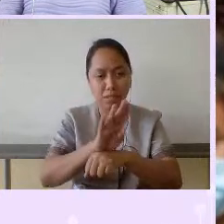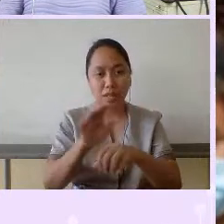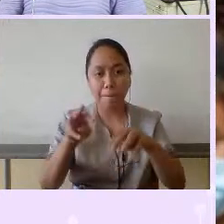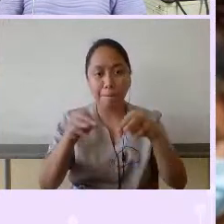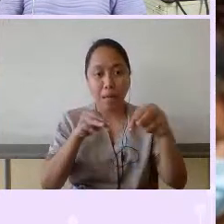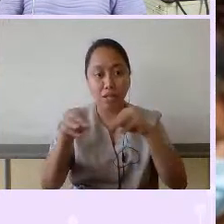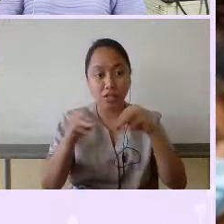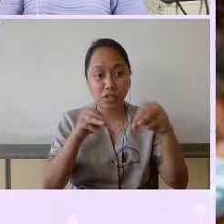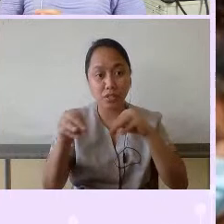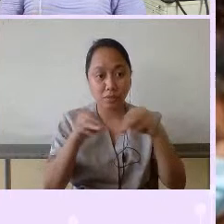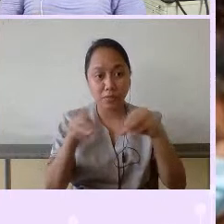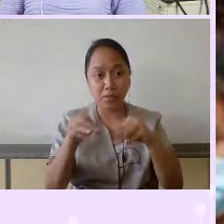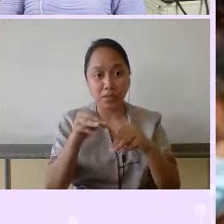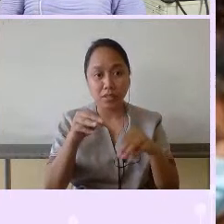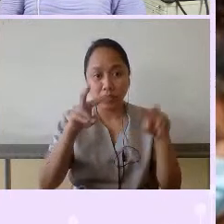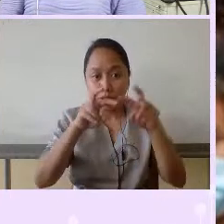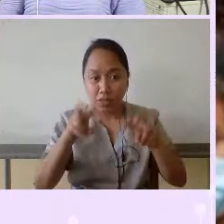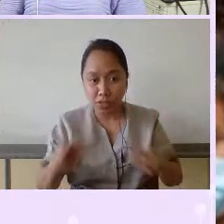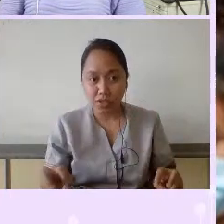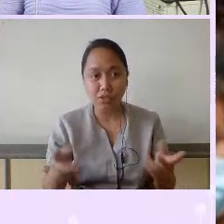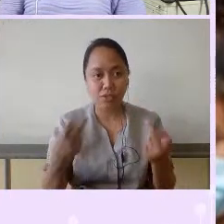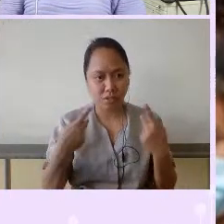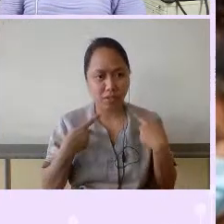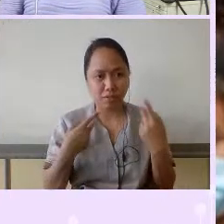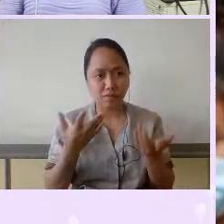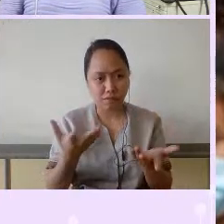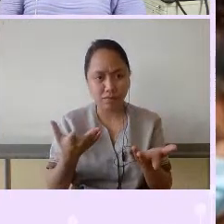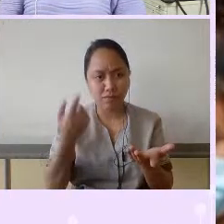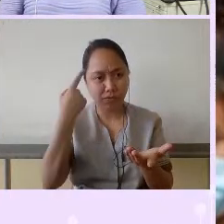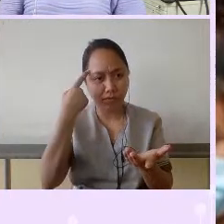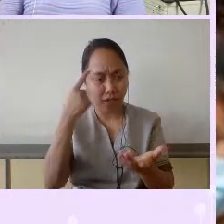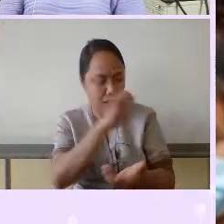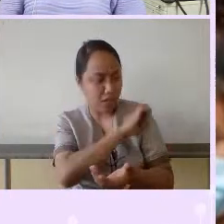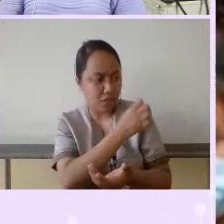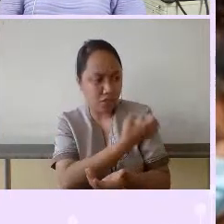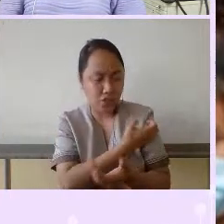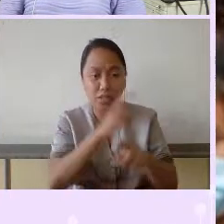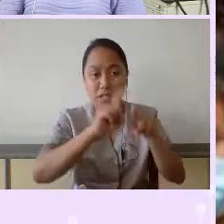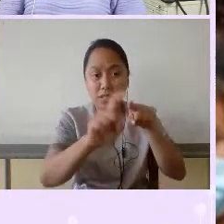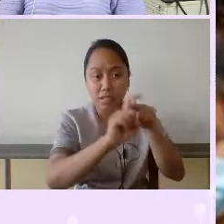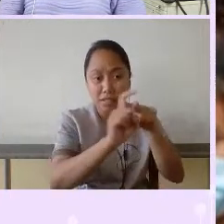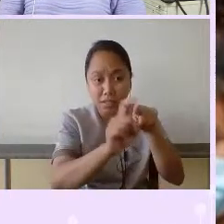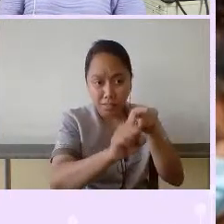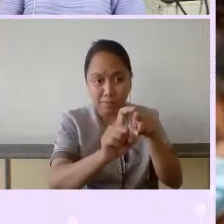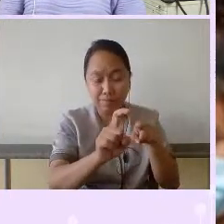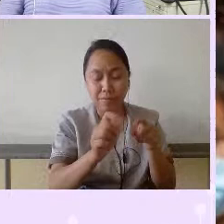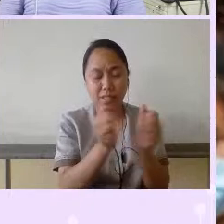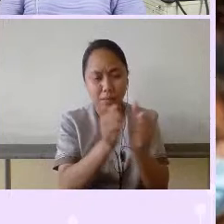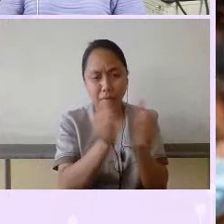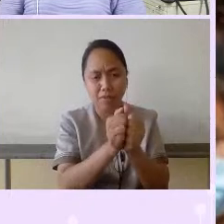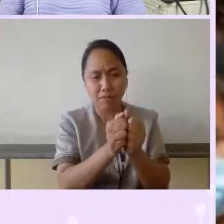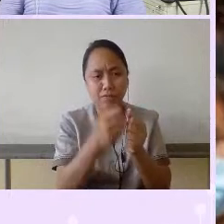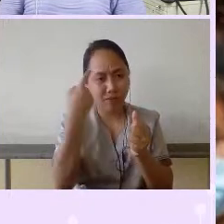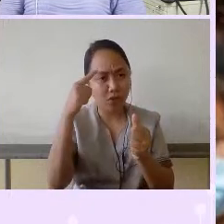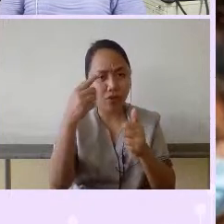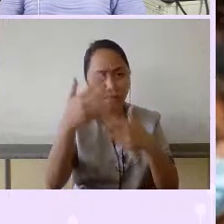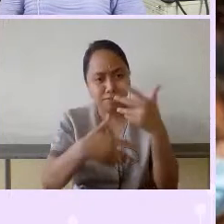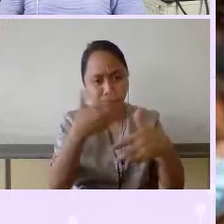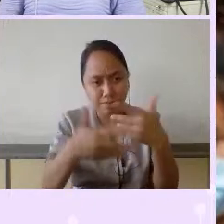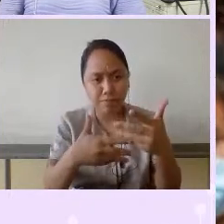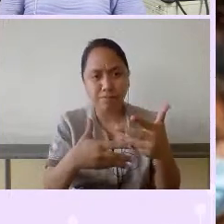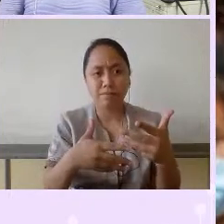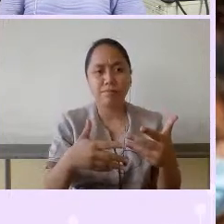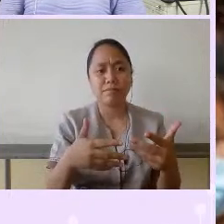management, education, creative industries, energy, and construction. So yan po yung tinatawag